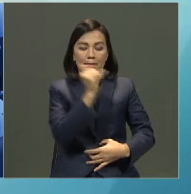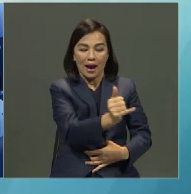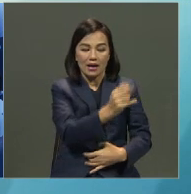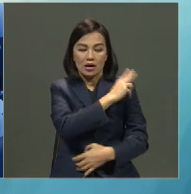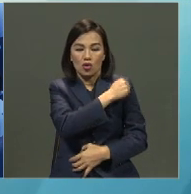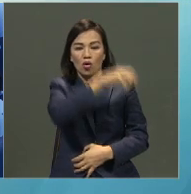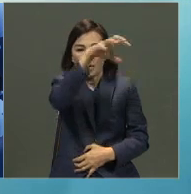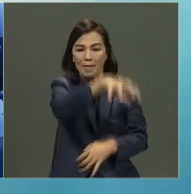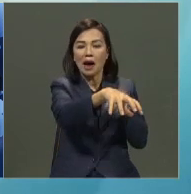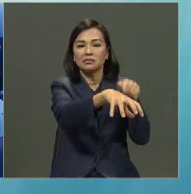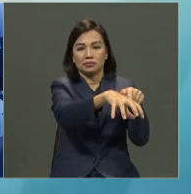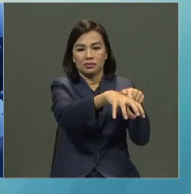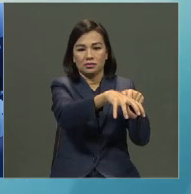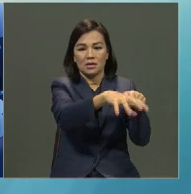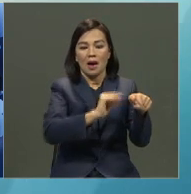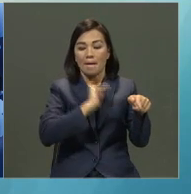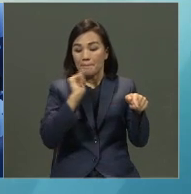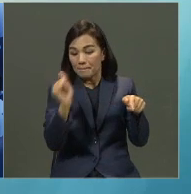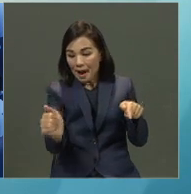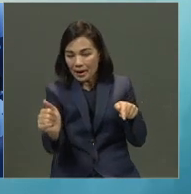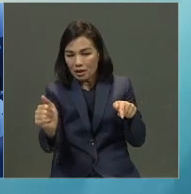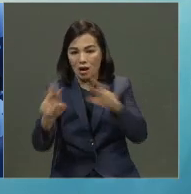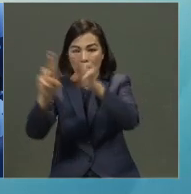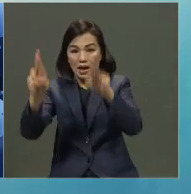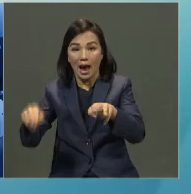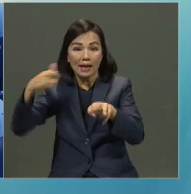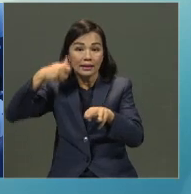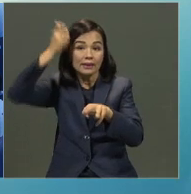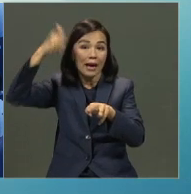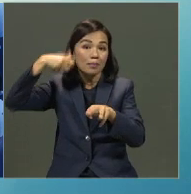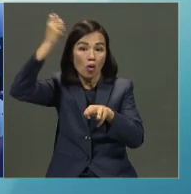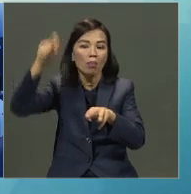ปีนี้มีโรคประจำตัวก็ต้องไปโรงพยาบาลไปโรงพยาบาลเป็นที่ที่1ไปร้านตัดผมไปที่ 1